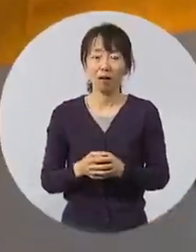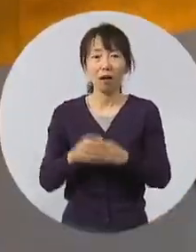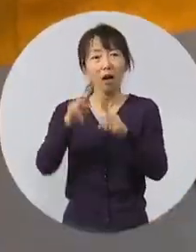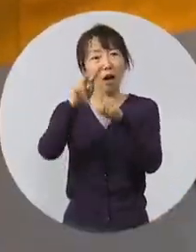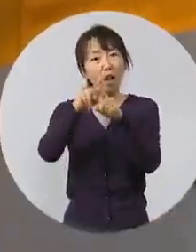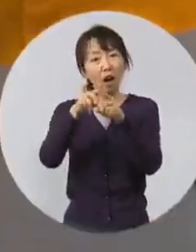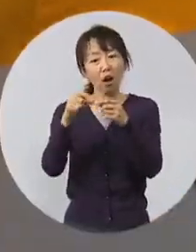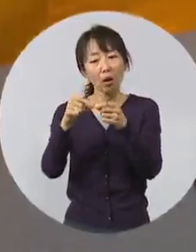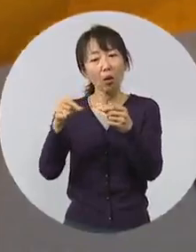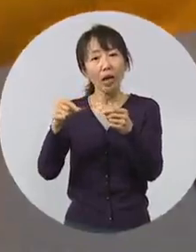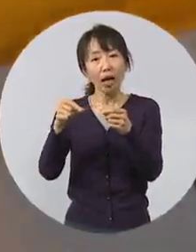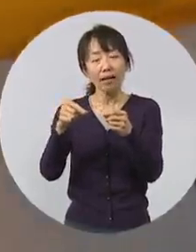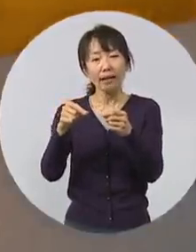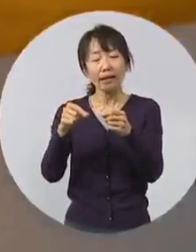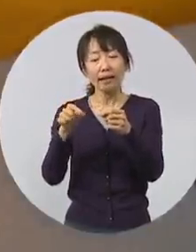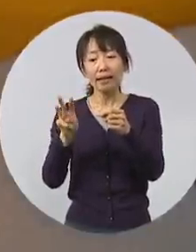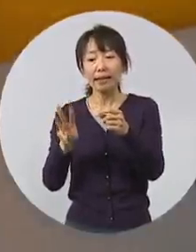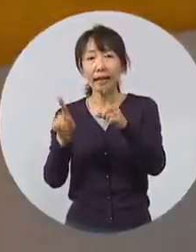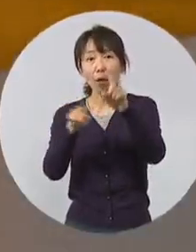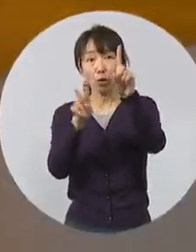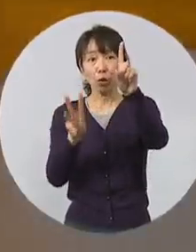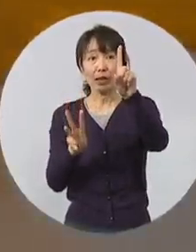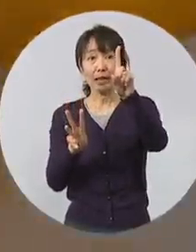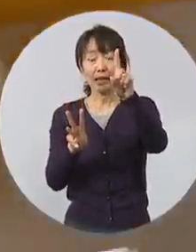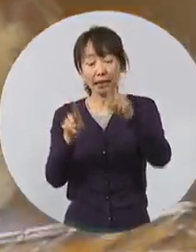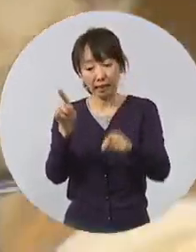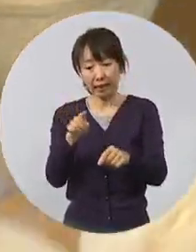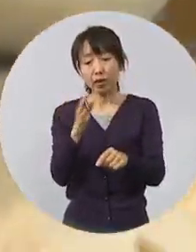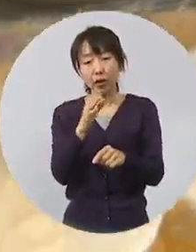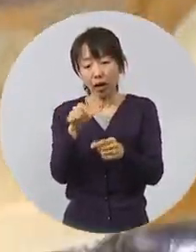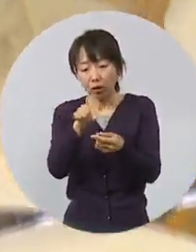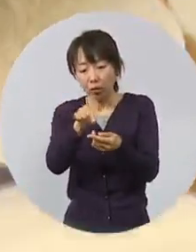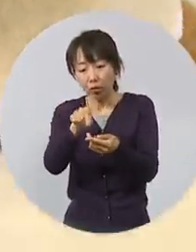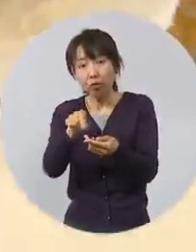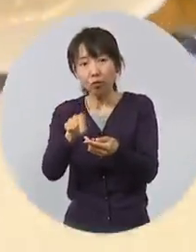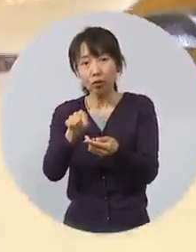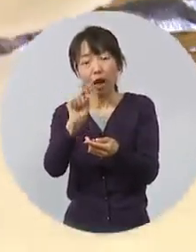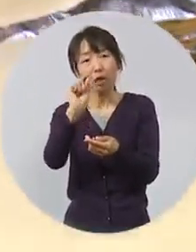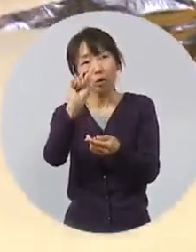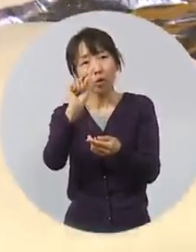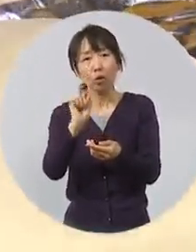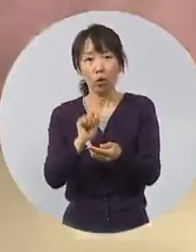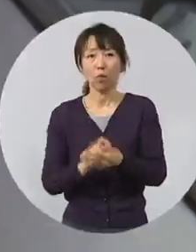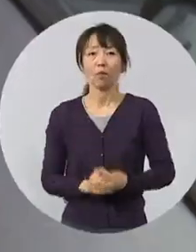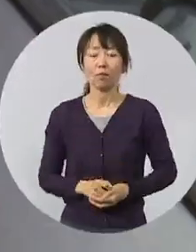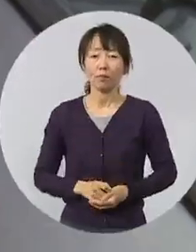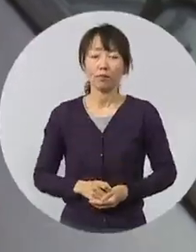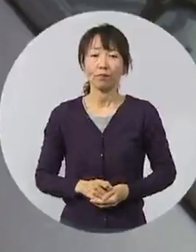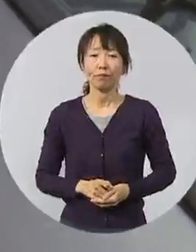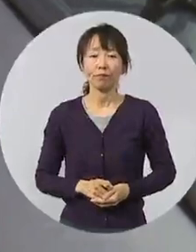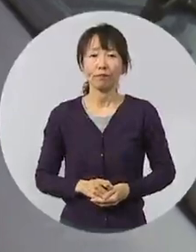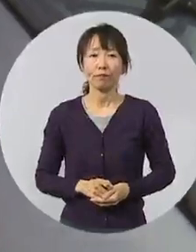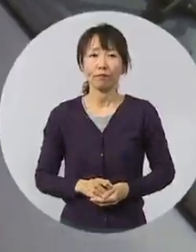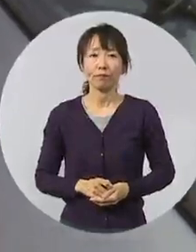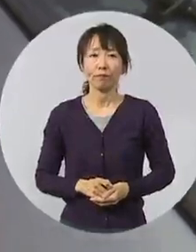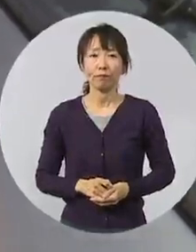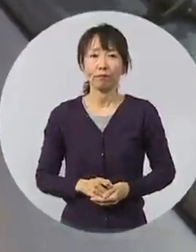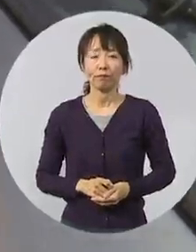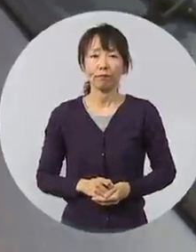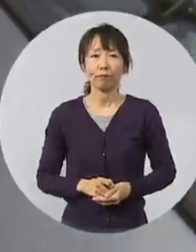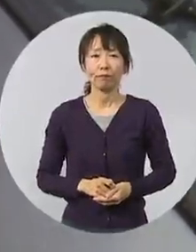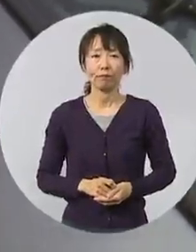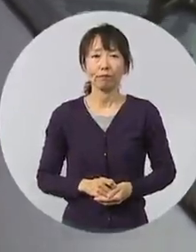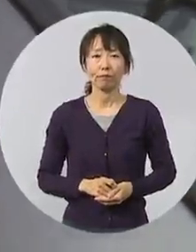分の1ぐらい薄く塗っていきます。 はい、本当にほんのり乗るぐらいで大丈夫なんですね。 はい、